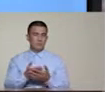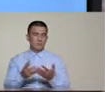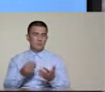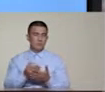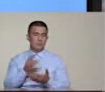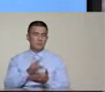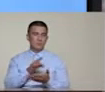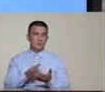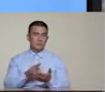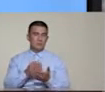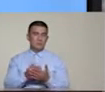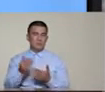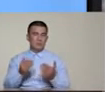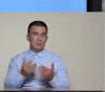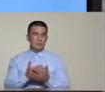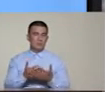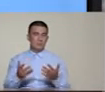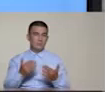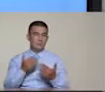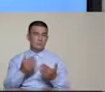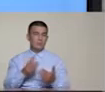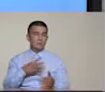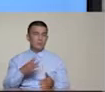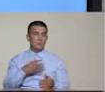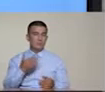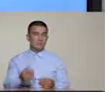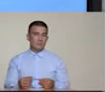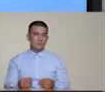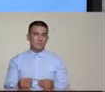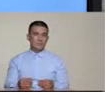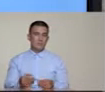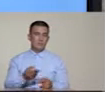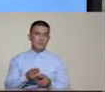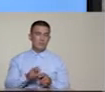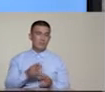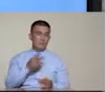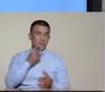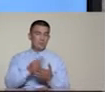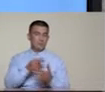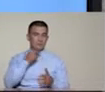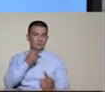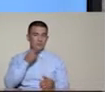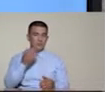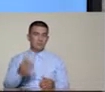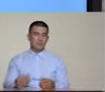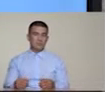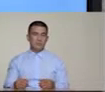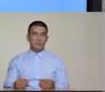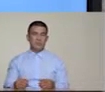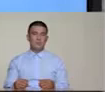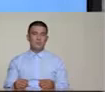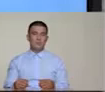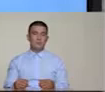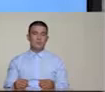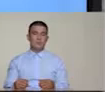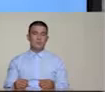shahar xarobalarining tasvirlarini ko'rishimiz mumkin. Dalvarzin tepa, Afrosiyob va Tuproqqala yodgorliklarini